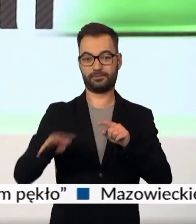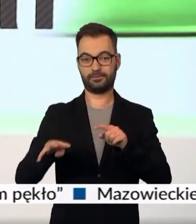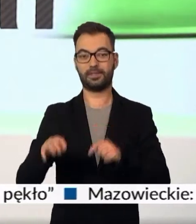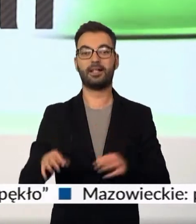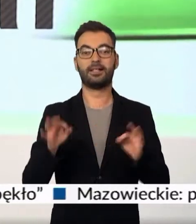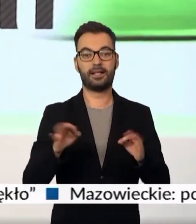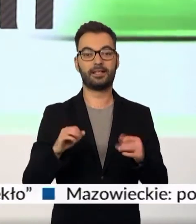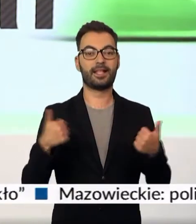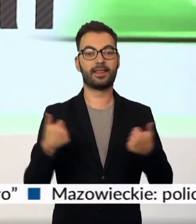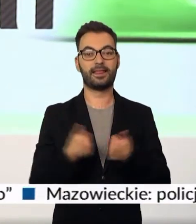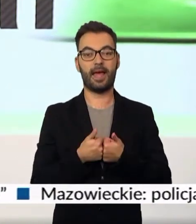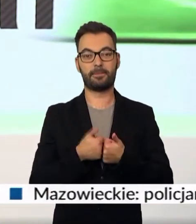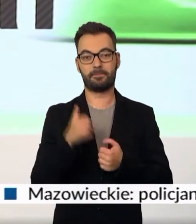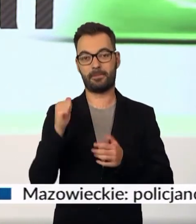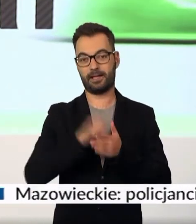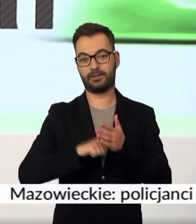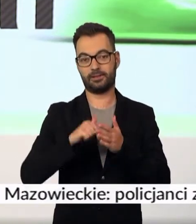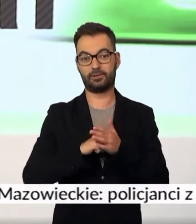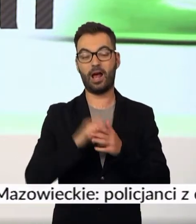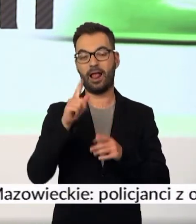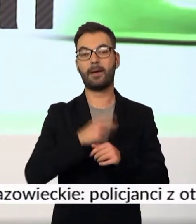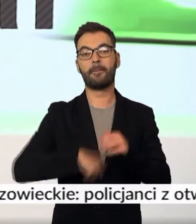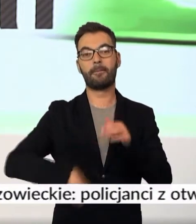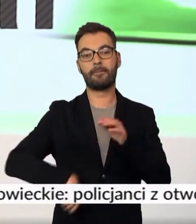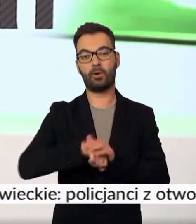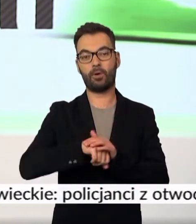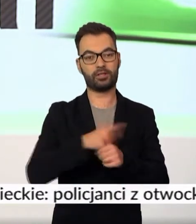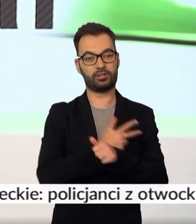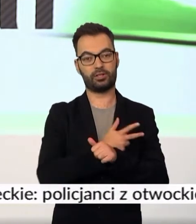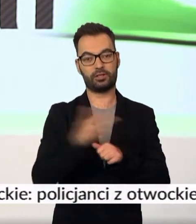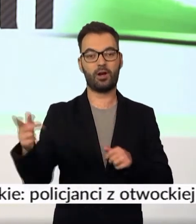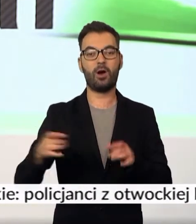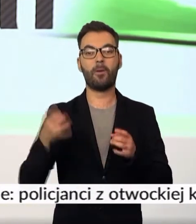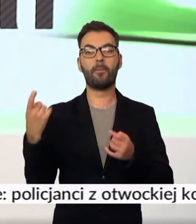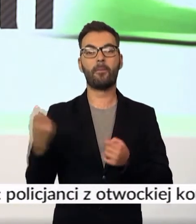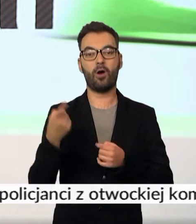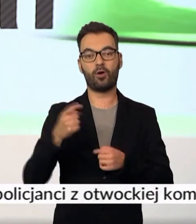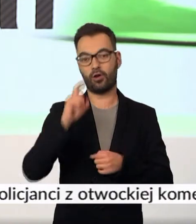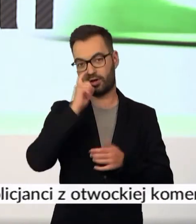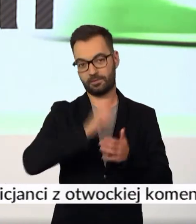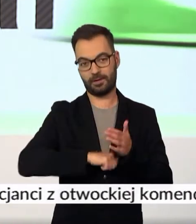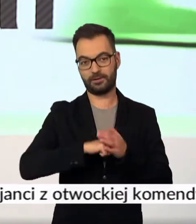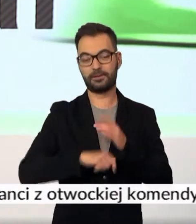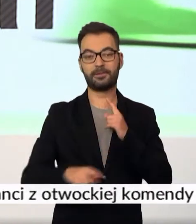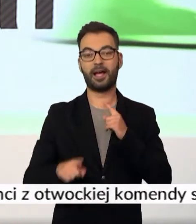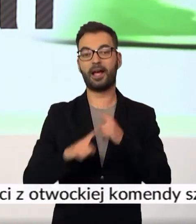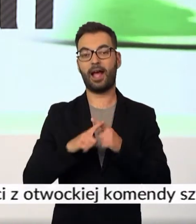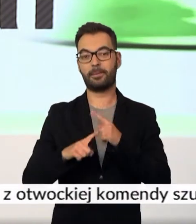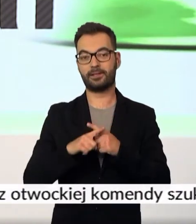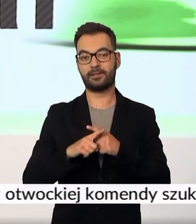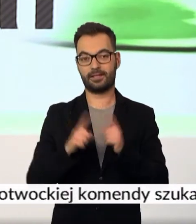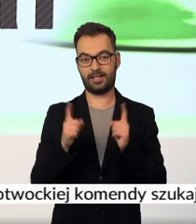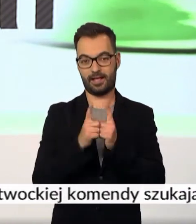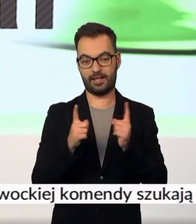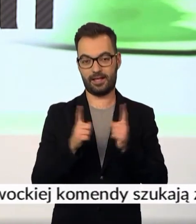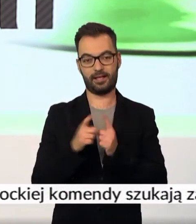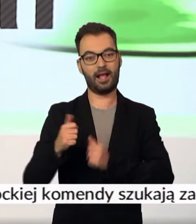Teraz derby Mazowsza w trzeciej lidze piłkarskiej. Pogoń Grodzisk Mazowiecki zremisowała z Legionowią